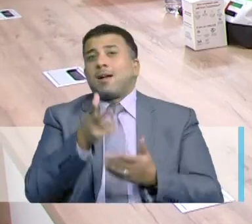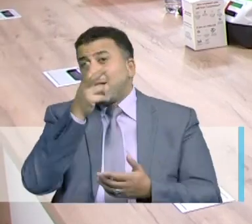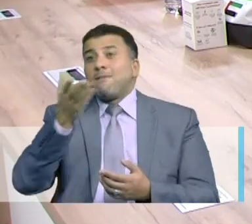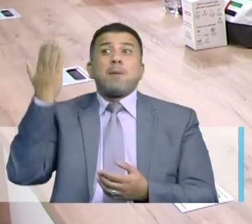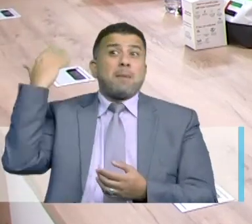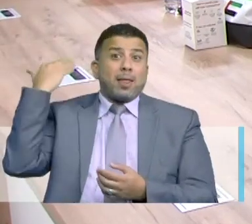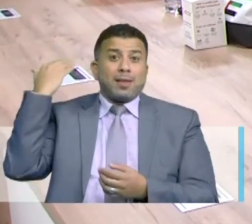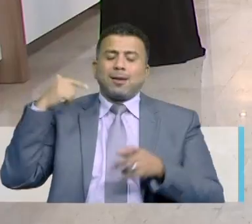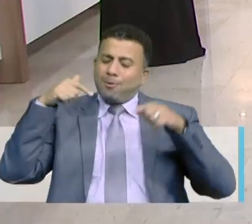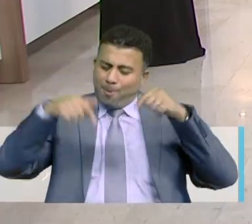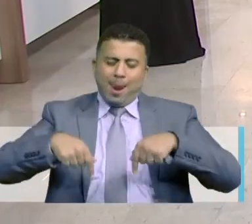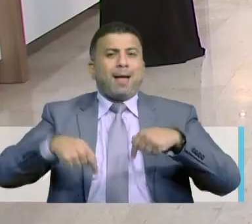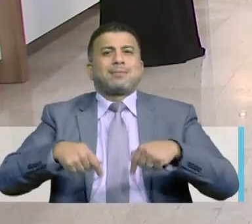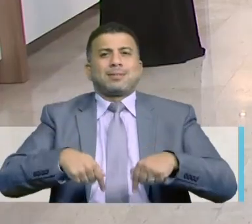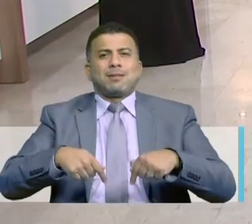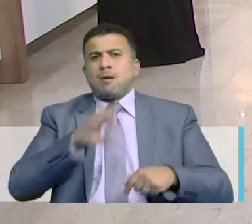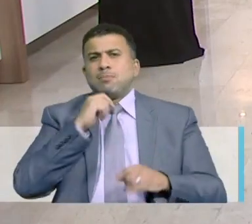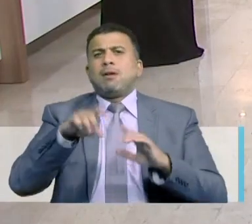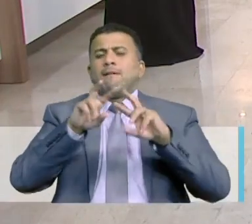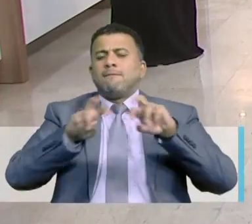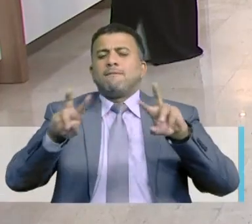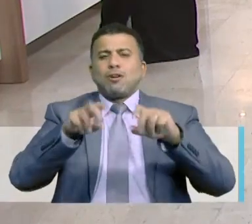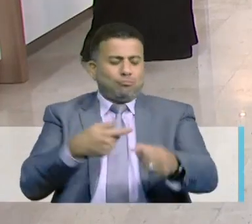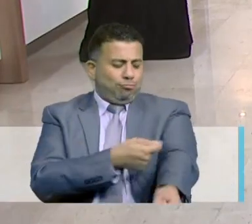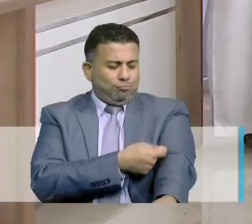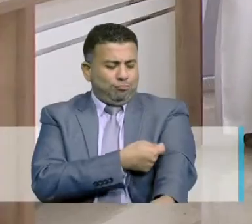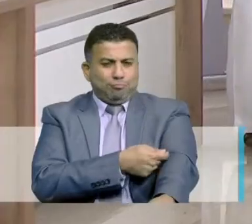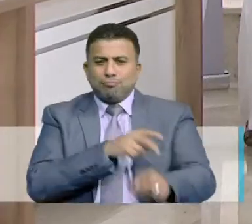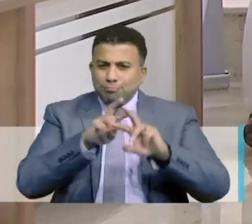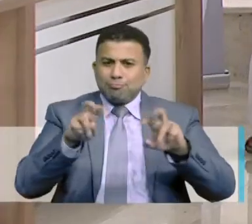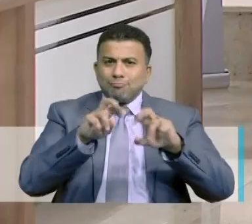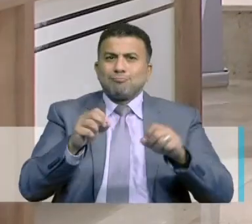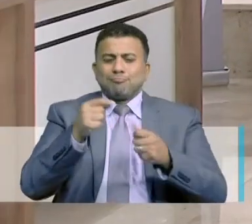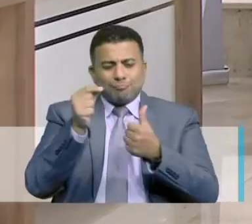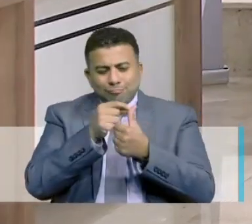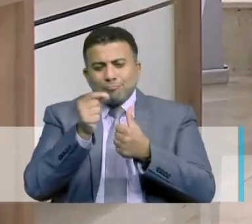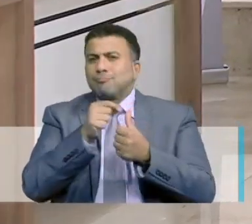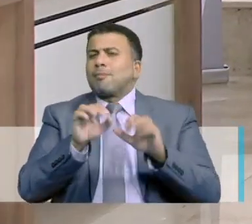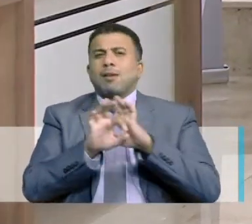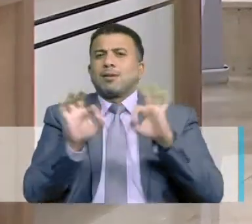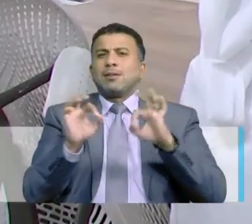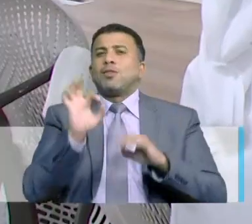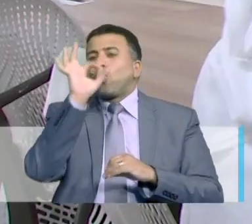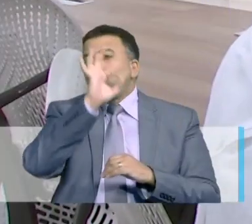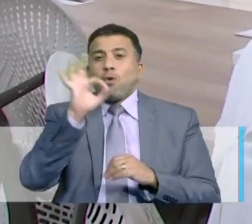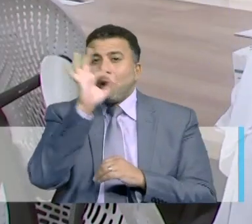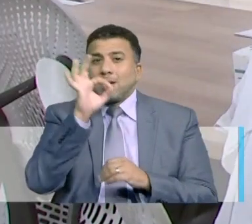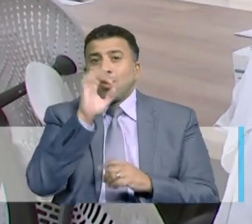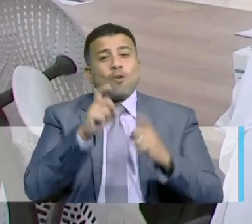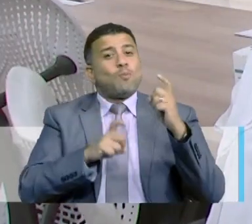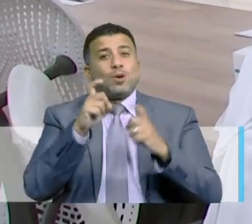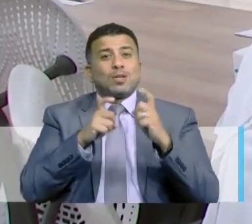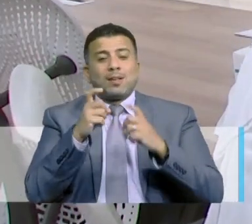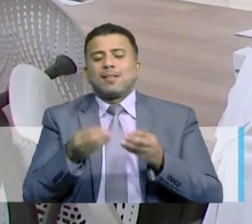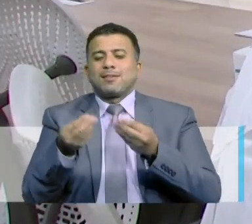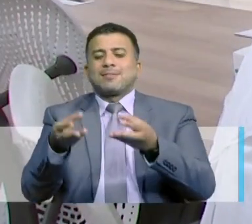والحاضر تضمنت الفعاليه اجراء فحوصات طبيه للحضور بالاضافه الى عروض تراثيه ومسابقات